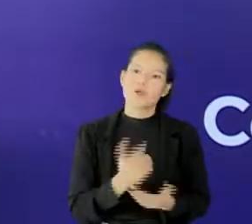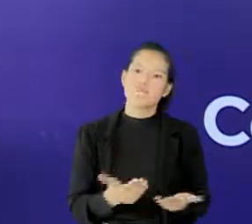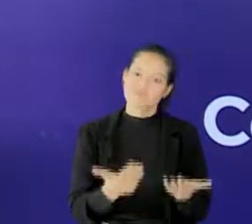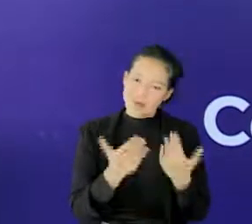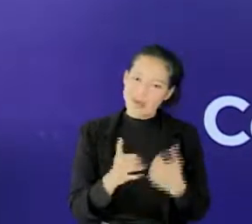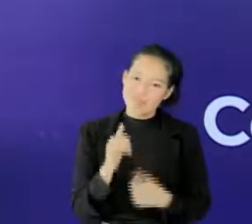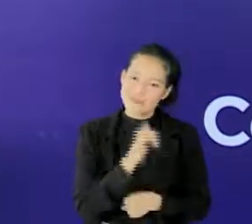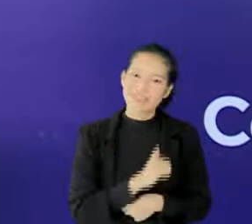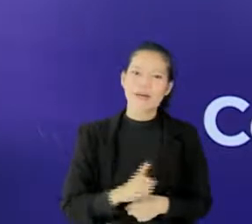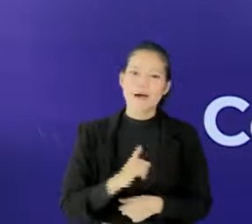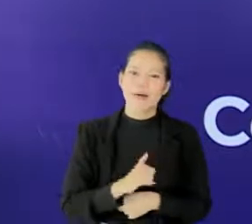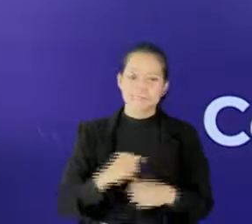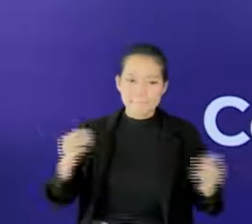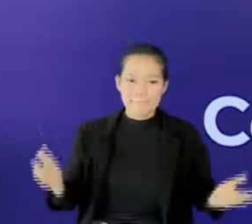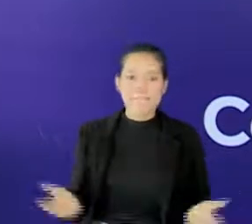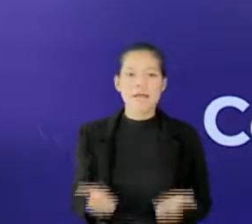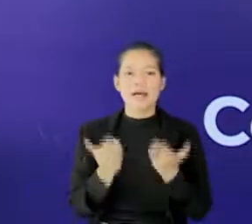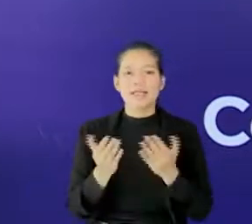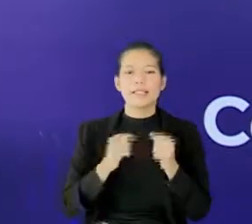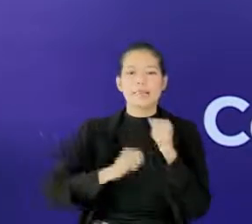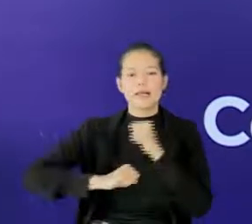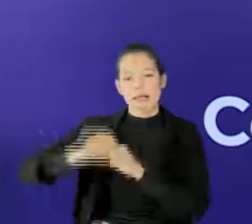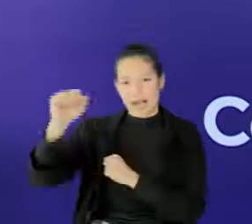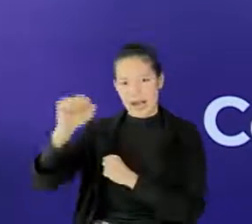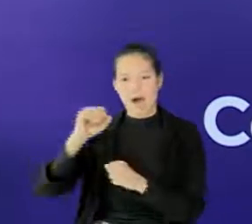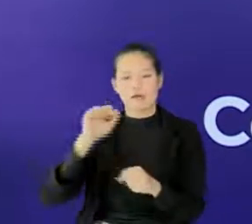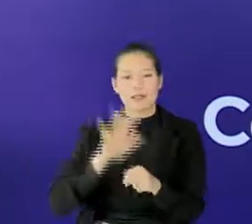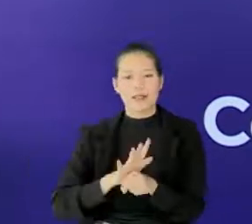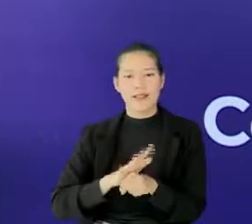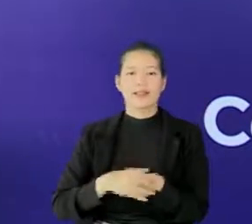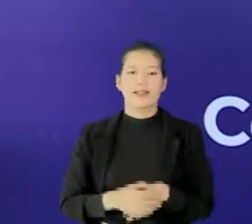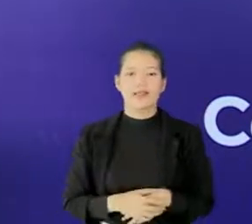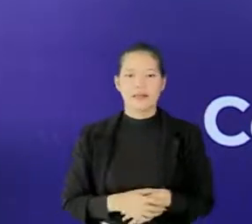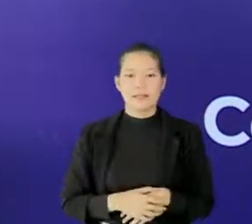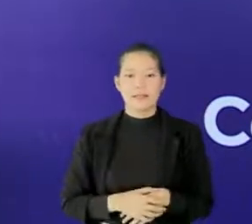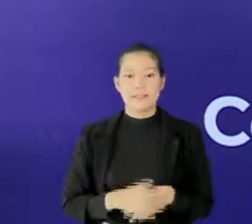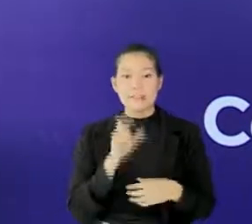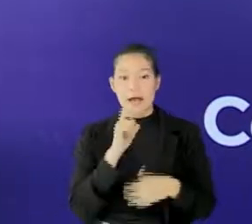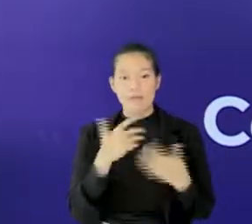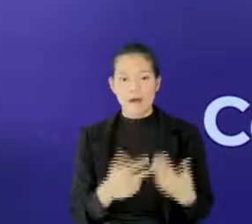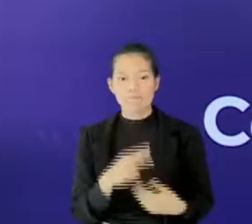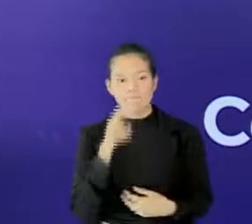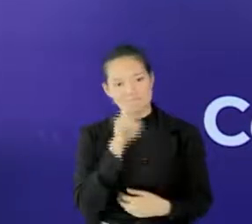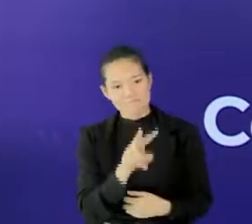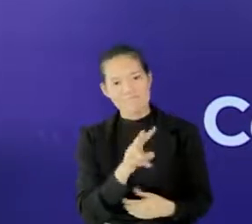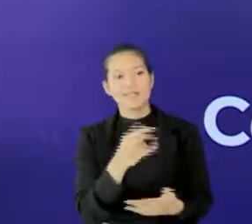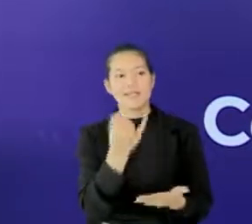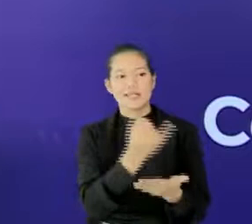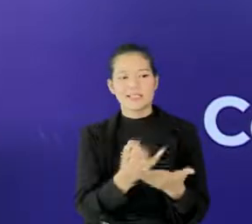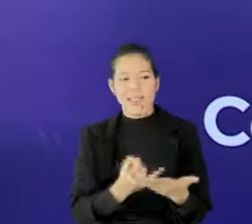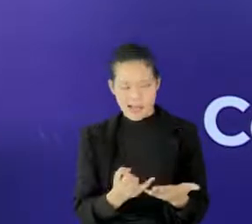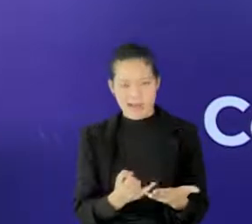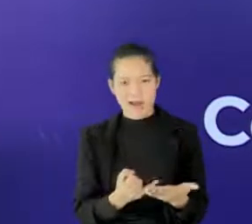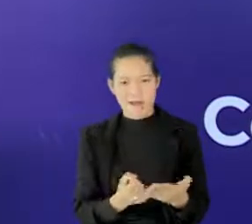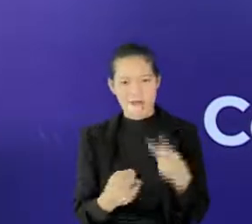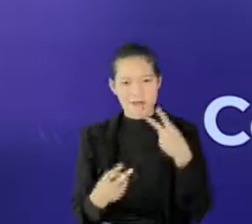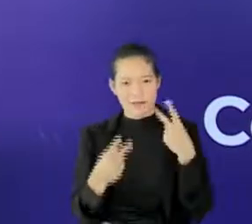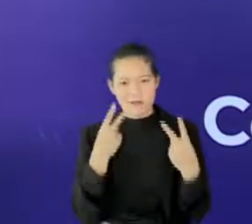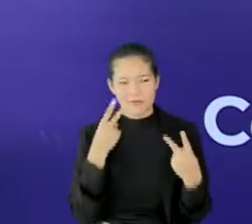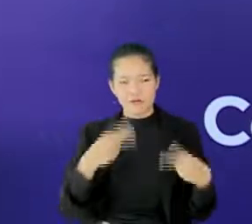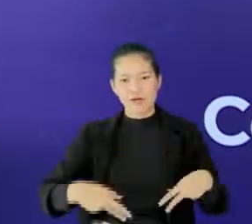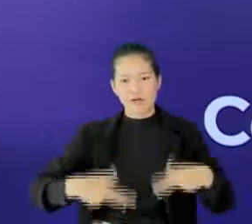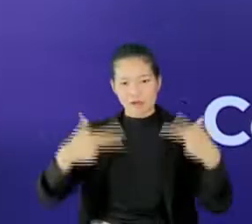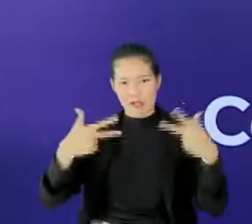mari kita bersama-sama bangkit merdeka dari COVID dengan menyaksikan karya-karya mereka secara